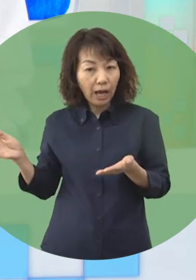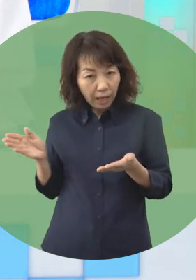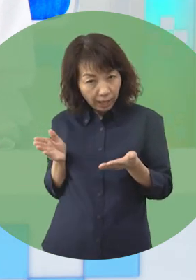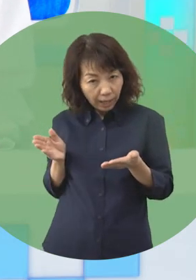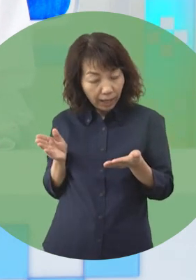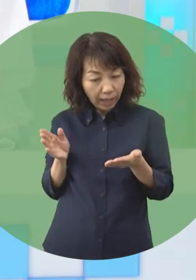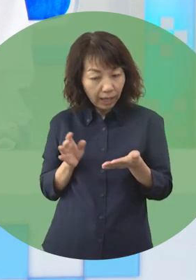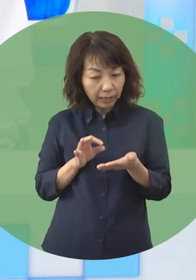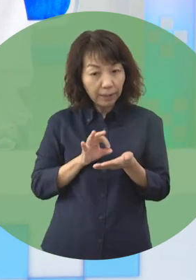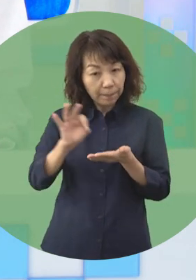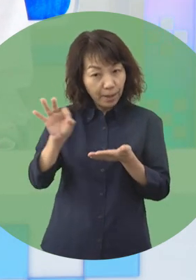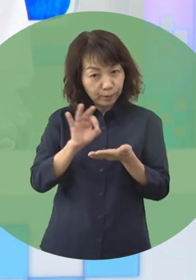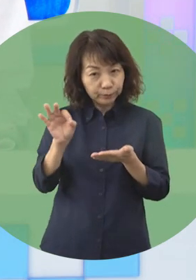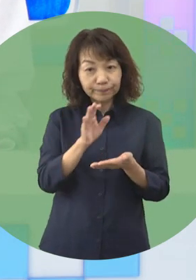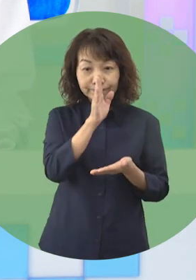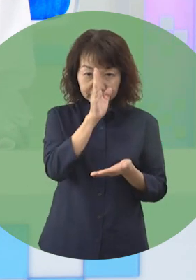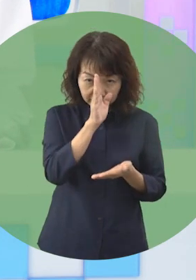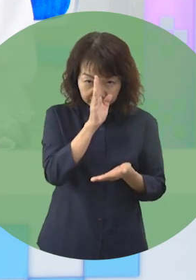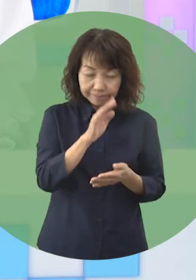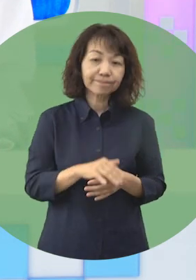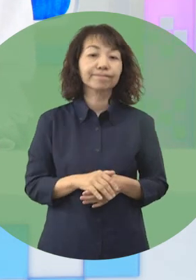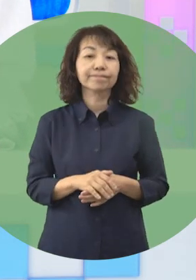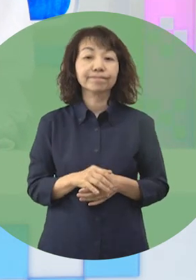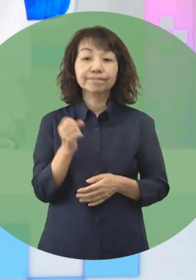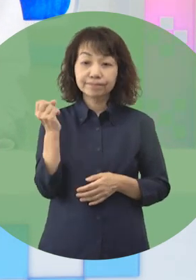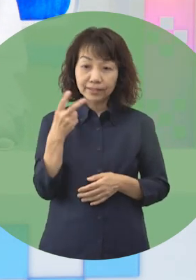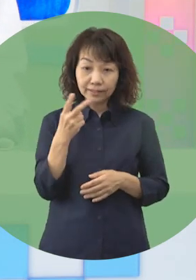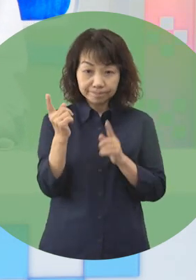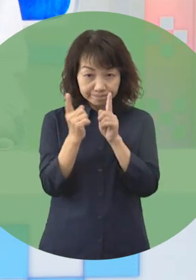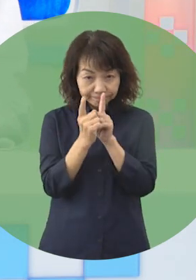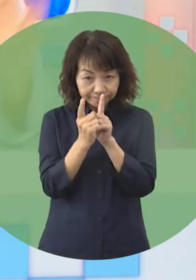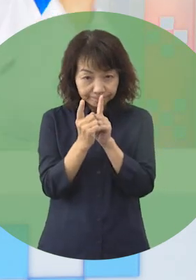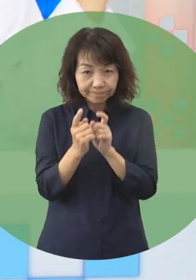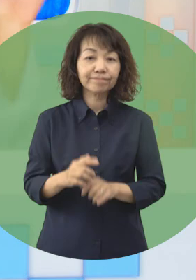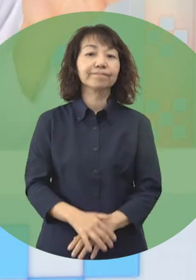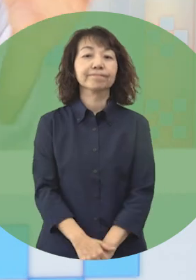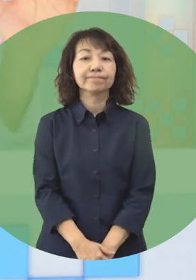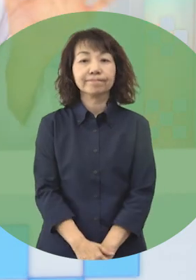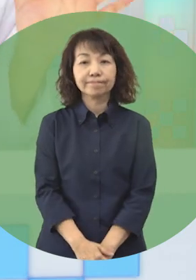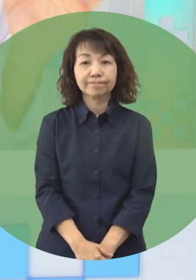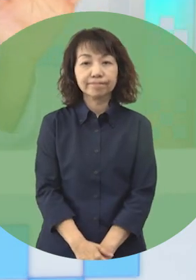ぜひつぶやいてくださいね。それでは またやーさい。